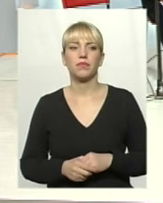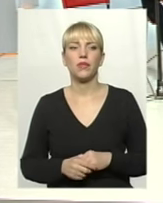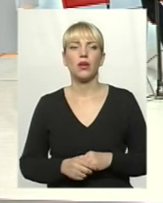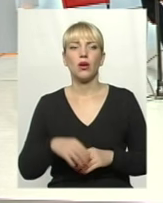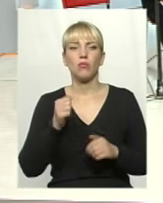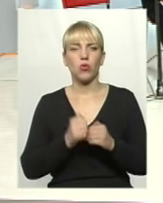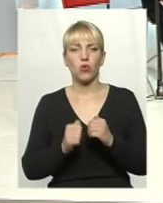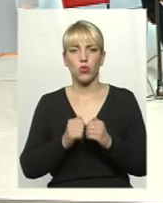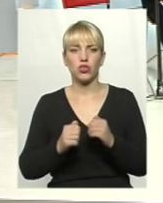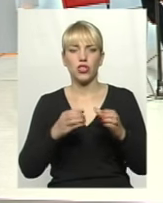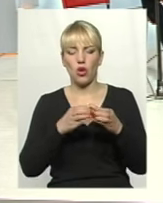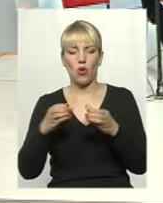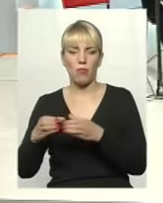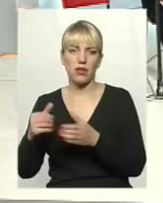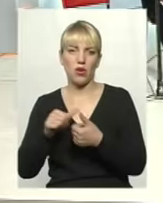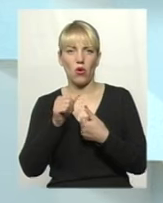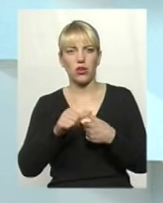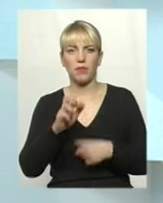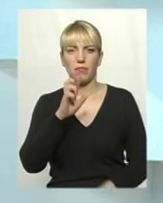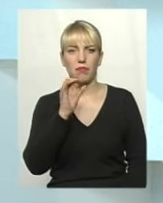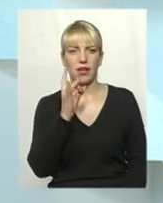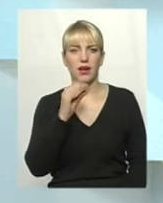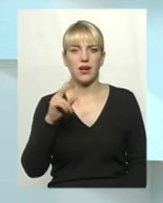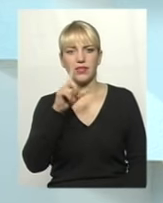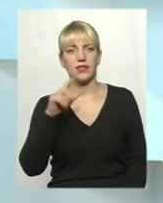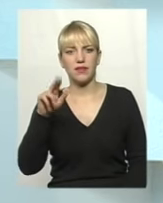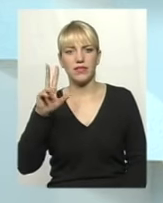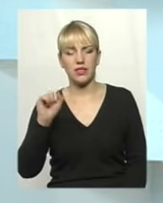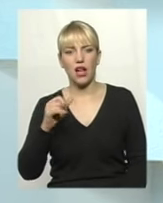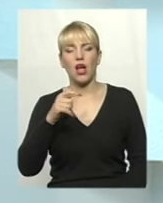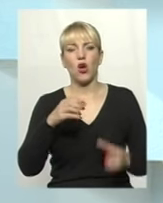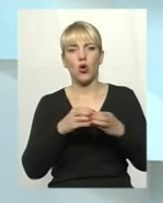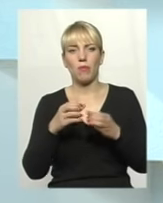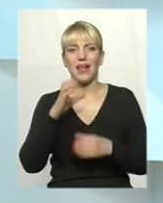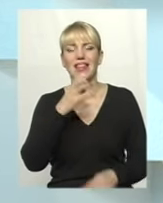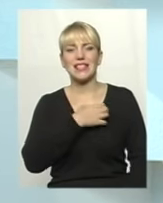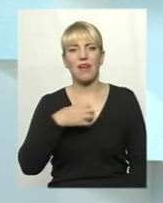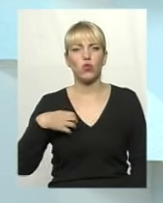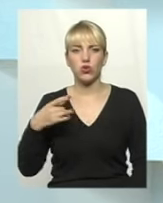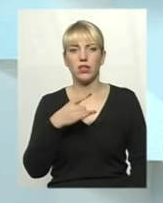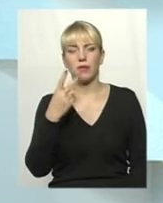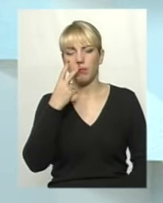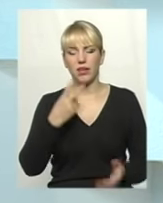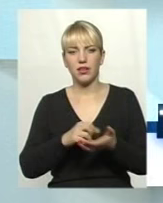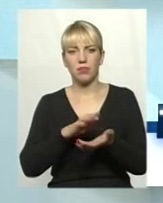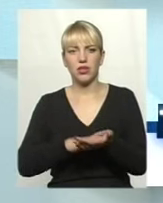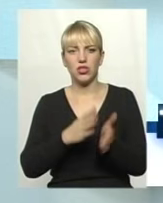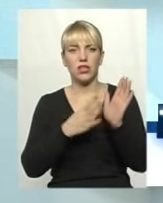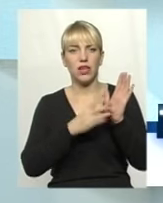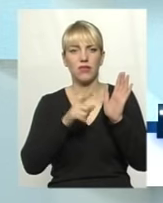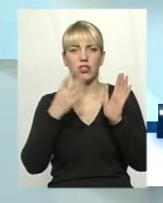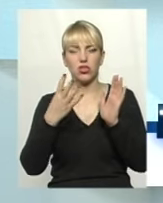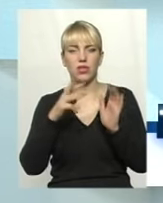кожній громаді окремо. Берездівська громада Славутського району, їй передбачено 9,4 мільйона.